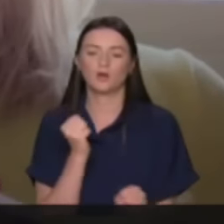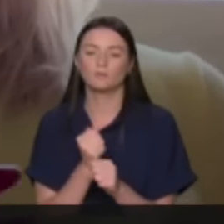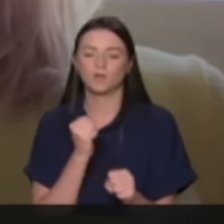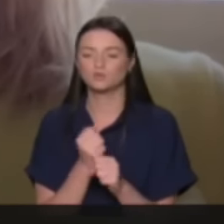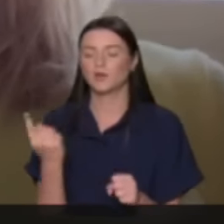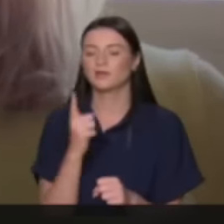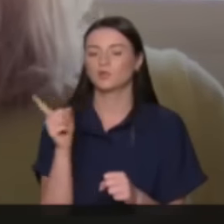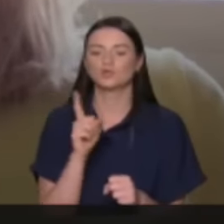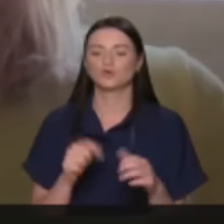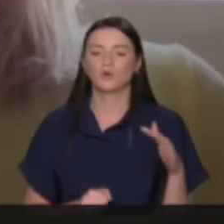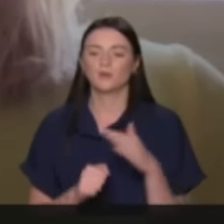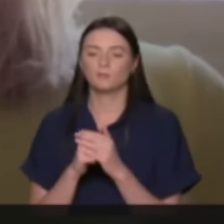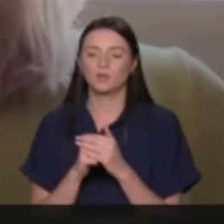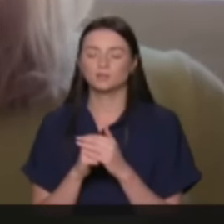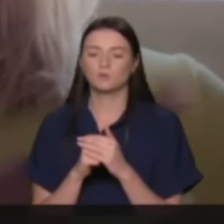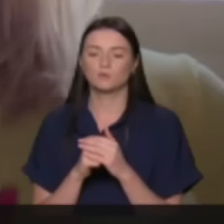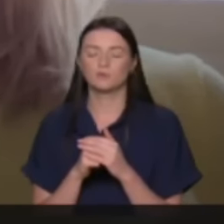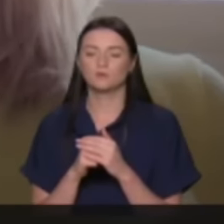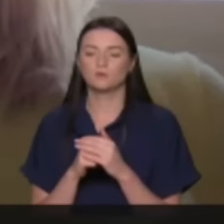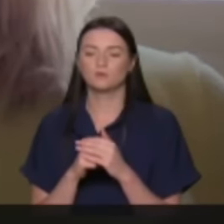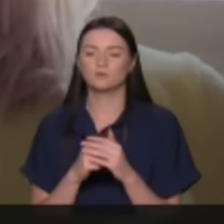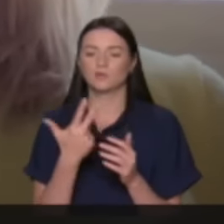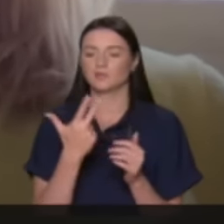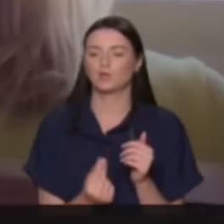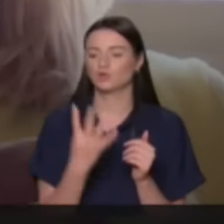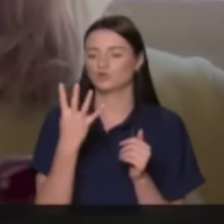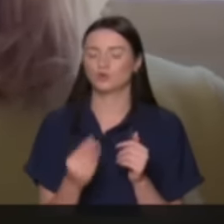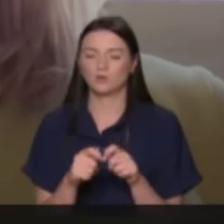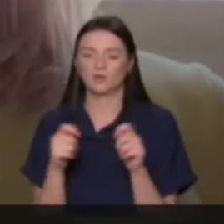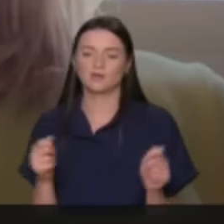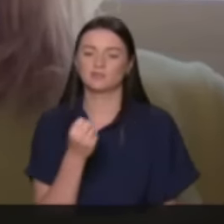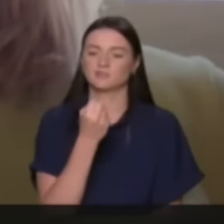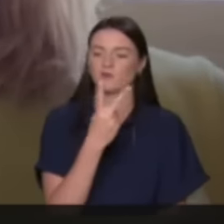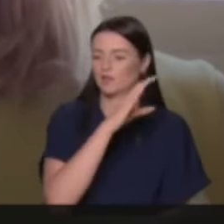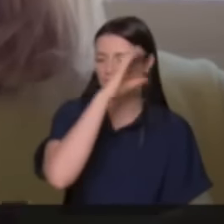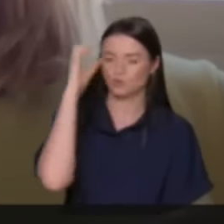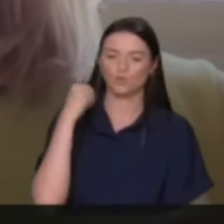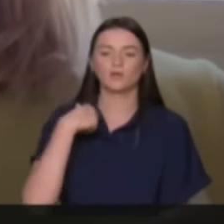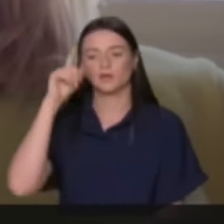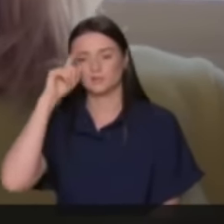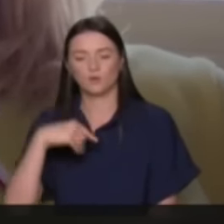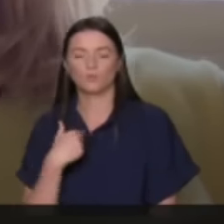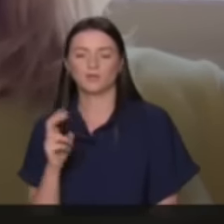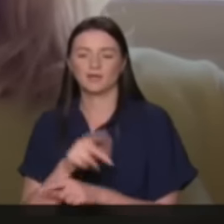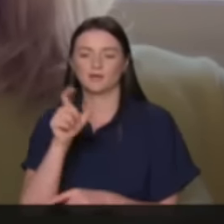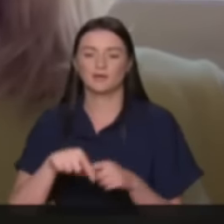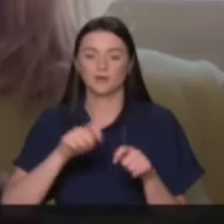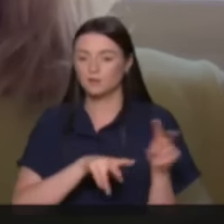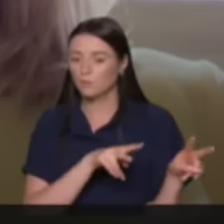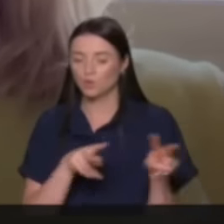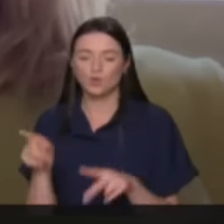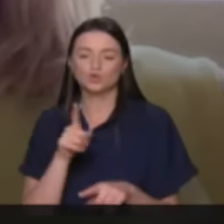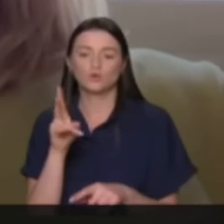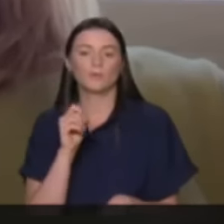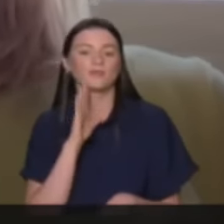на бажану дату, то слот відкривається за 3-4 дні. І з 12-ї ночі, я знаю, в мене клієнти моніторять, аби на